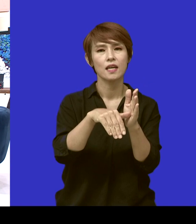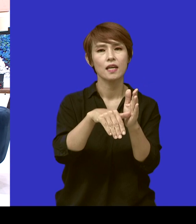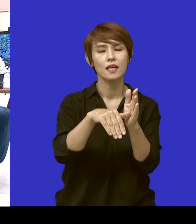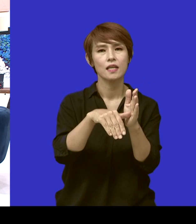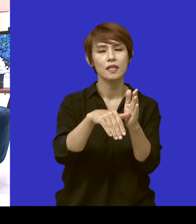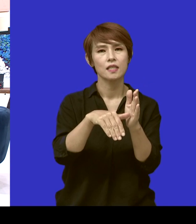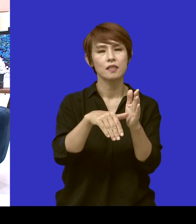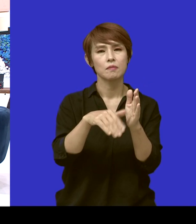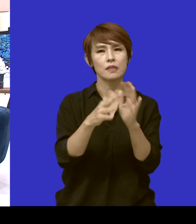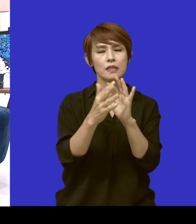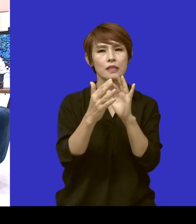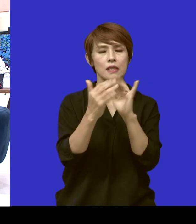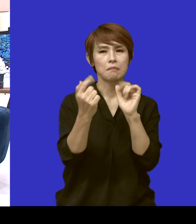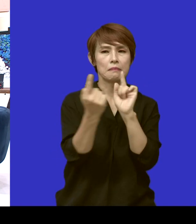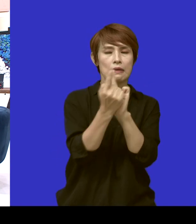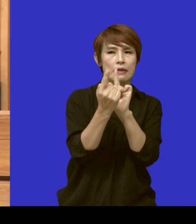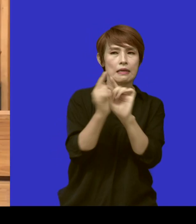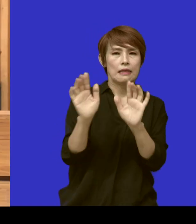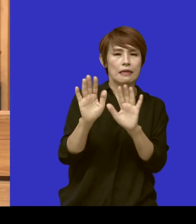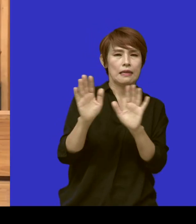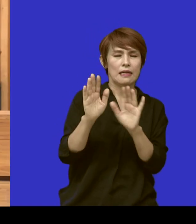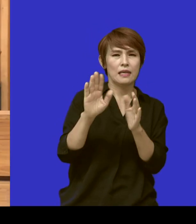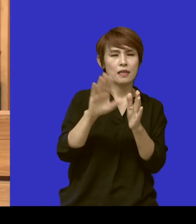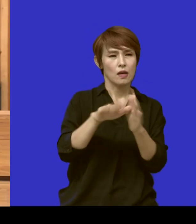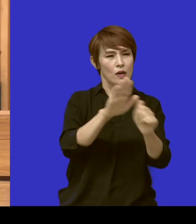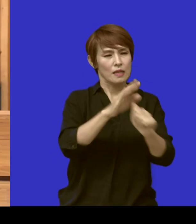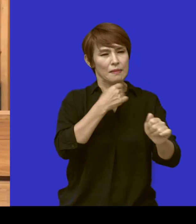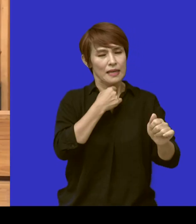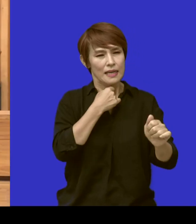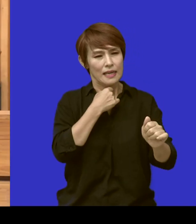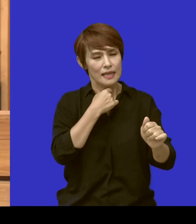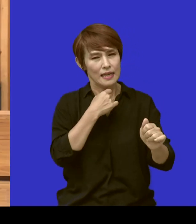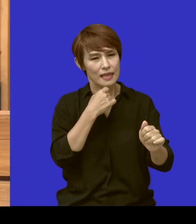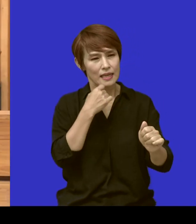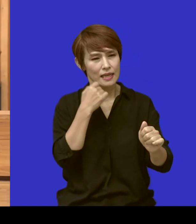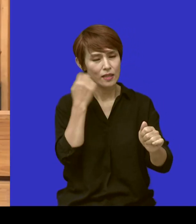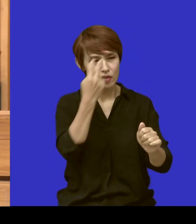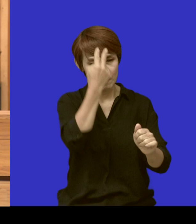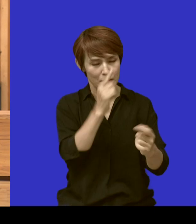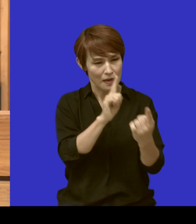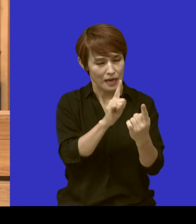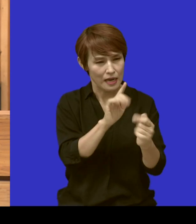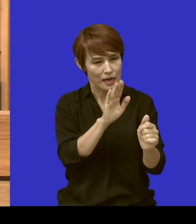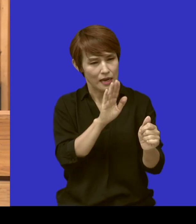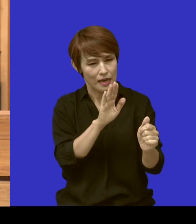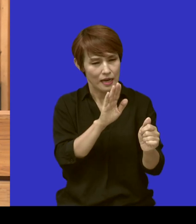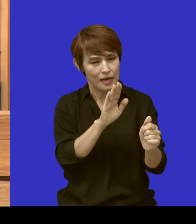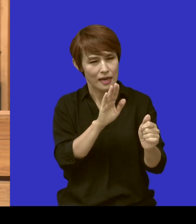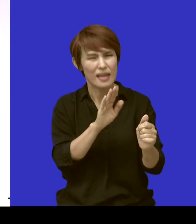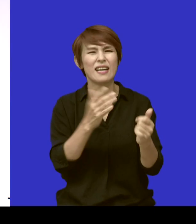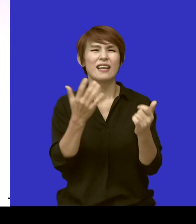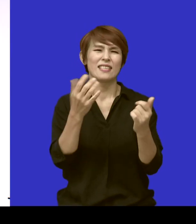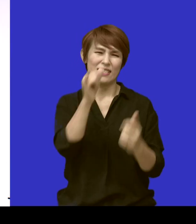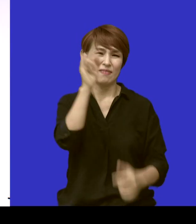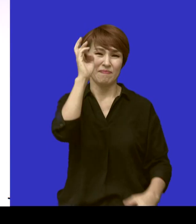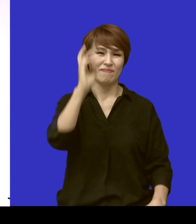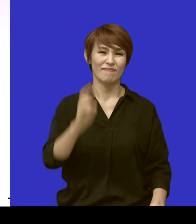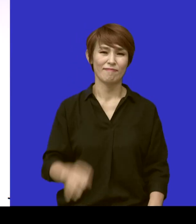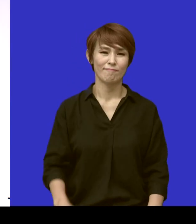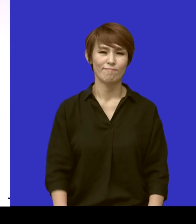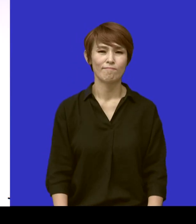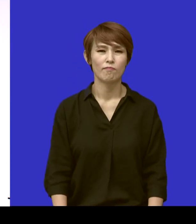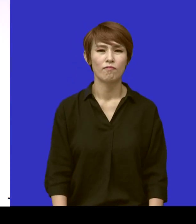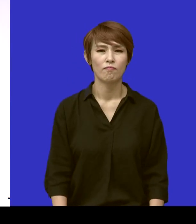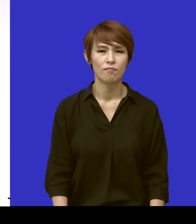사람을 기피하는 시대라서 이렇게 도와주고 싶지만 가까이 못 가는 분도 분명히 있을 것 같다는 생각이 들었어요. 그렇죠.